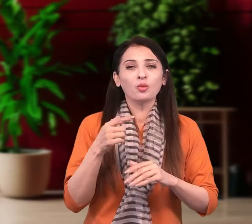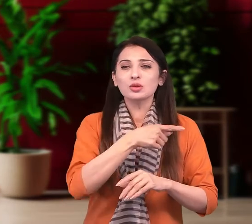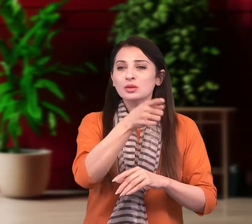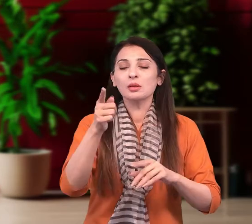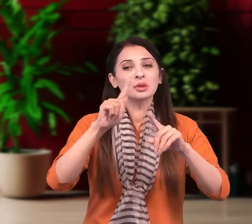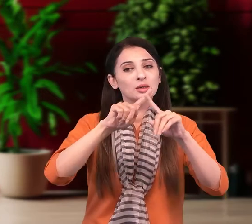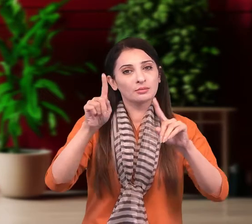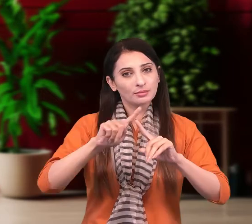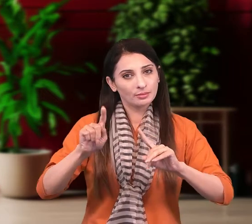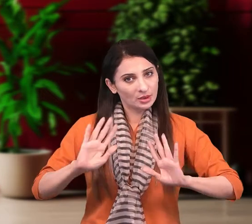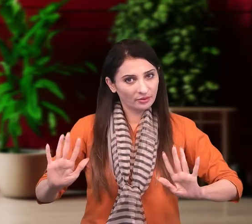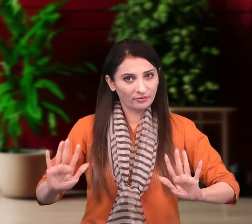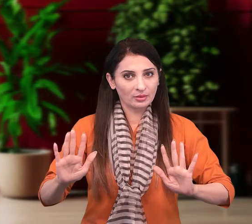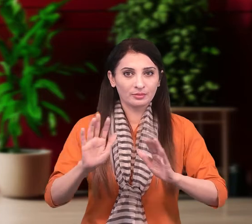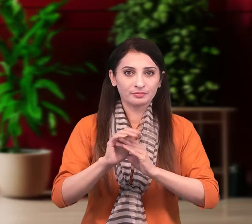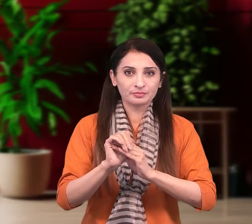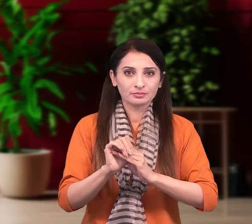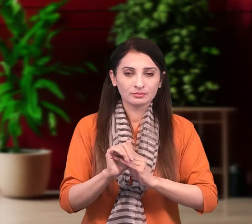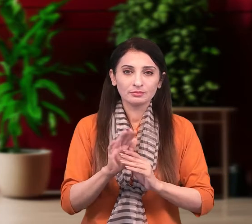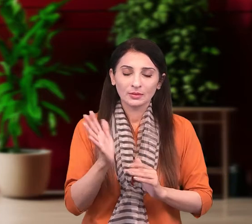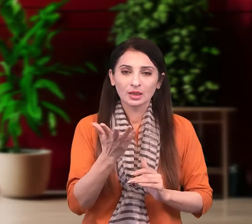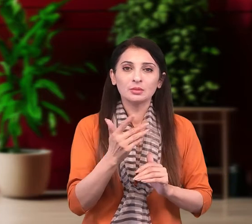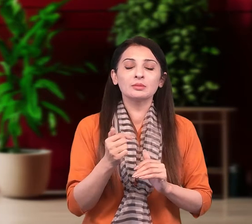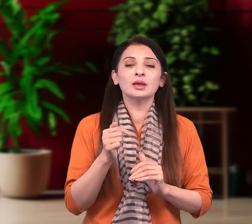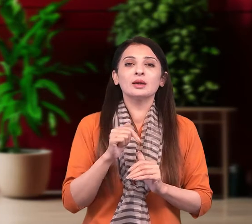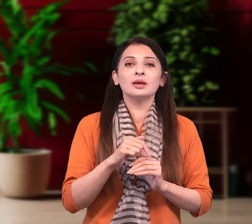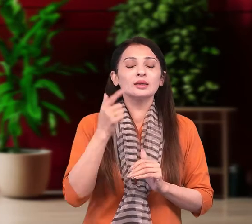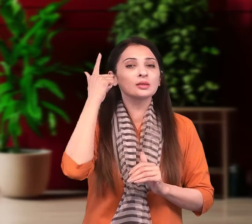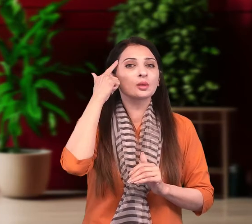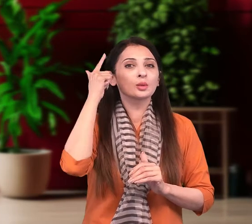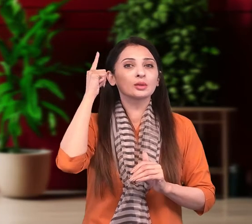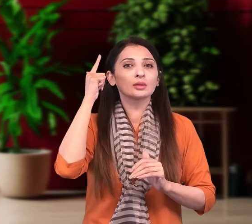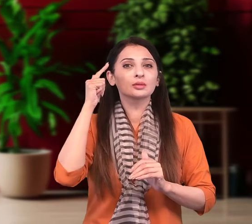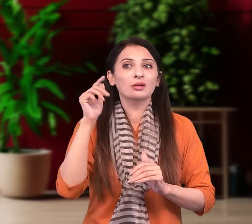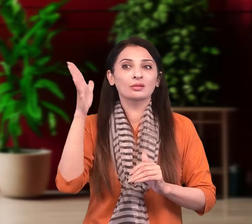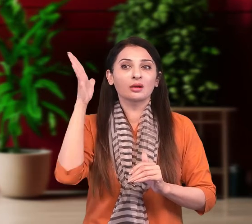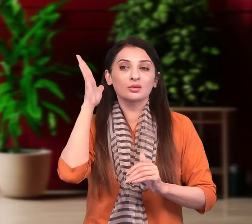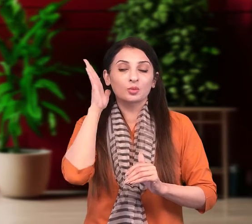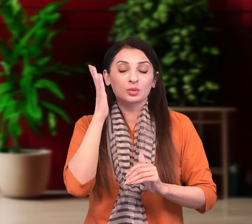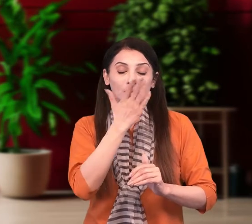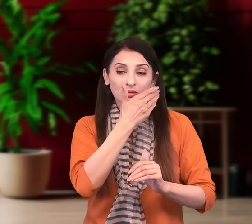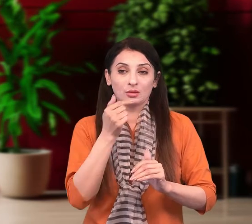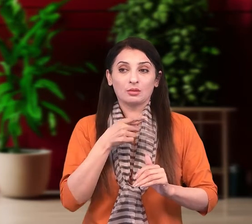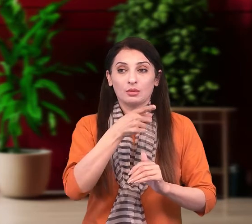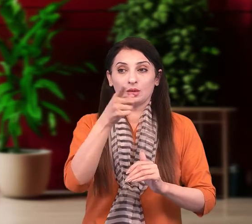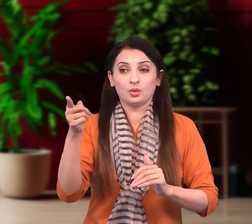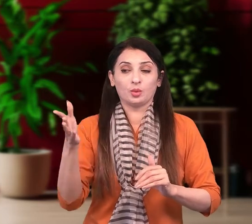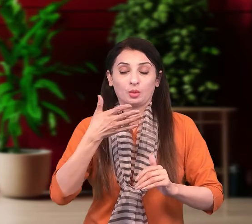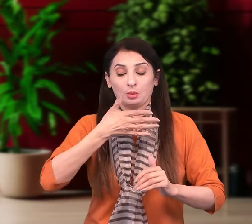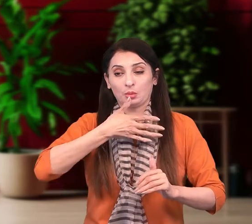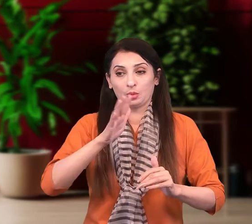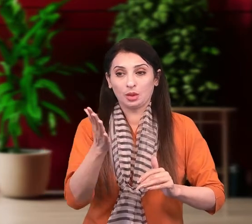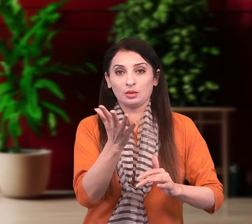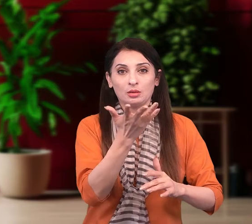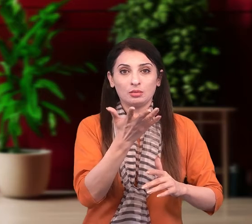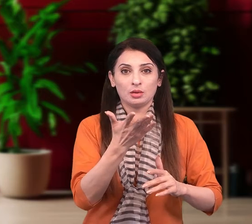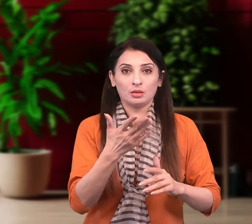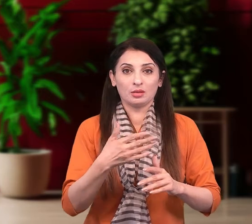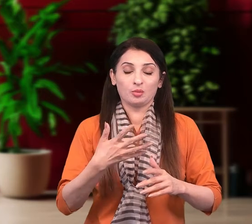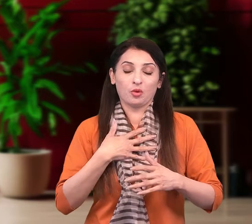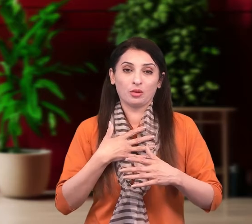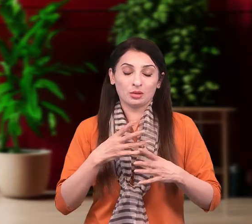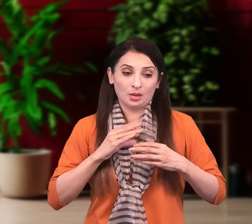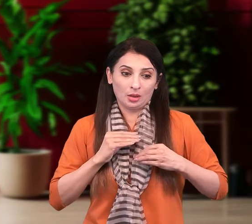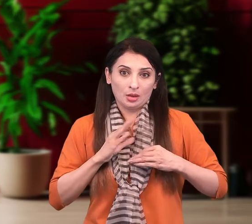इज़ अ हायर पर्पस, और उसका फॉर्म और शेप हर एक के लिए डिफरेंट होता रहता है. तो अक्सर इस कॉन्सेप्ट